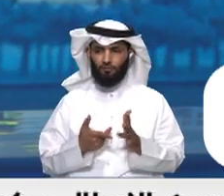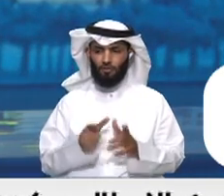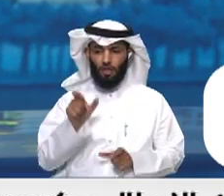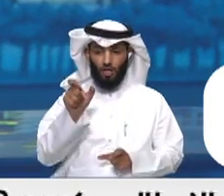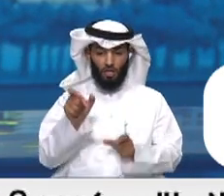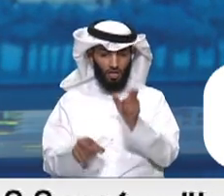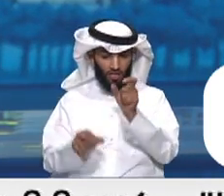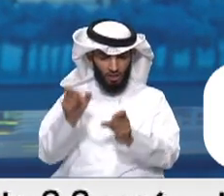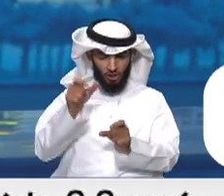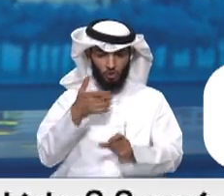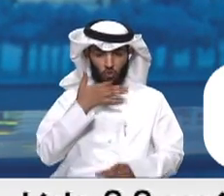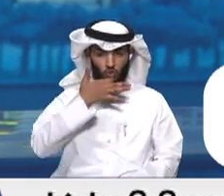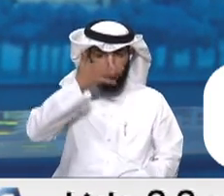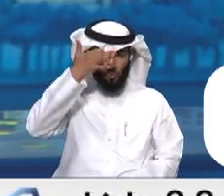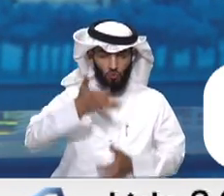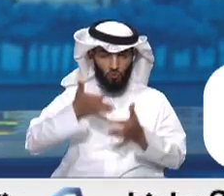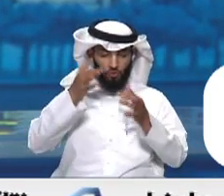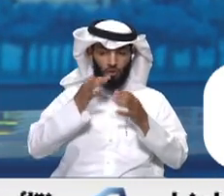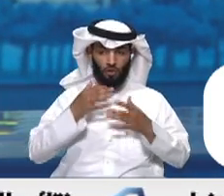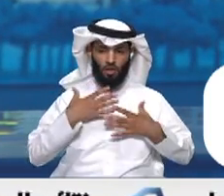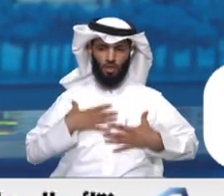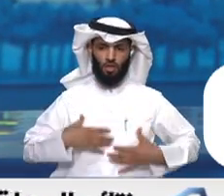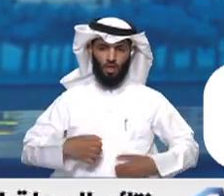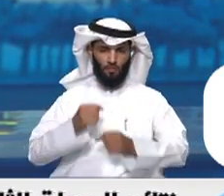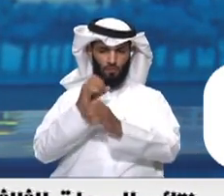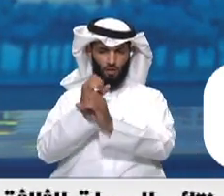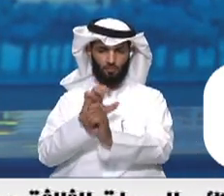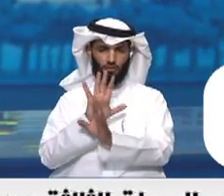استقلاليتهم في مختلف مجالات